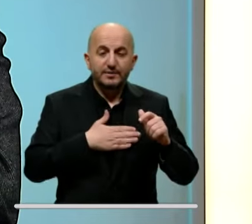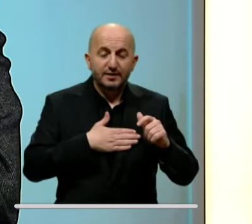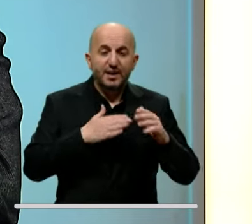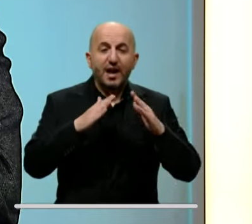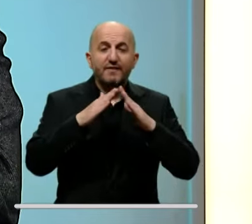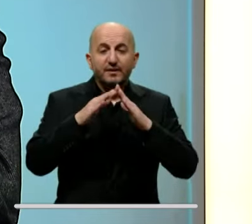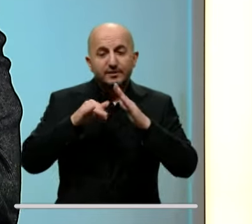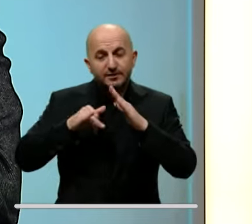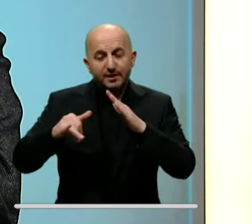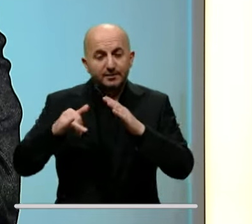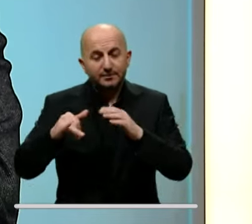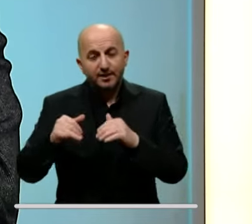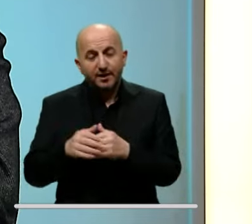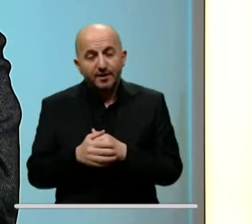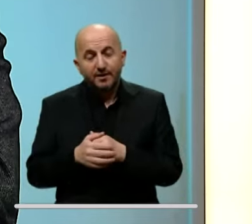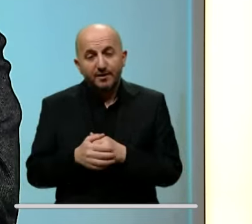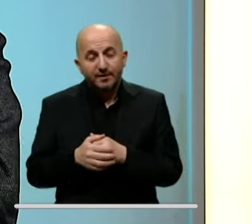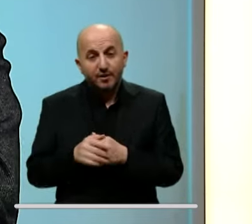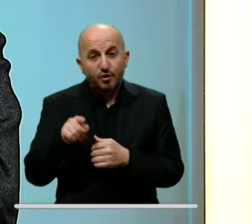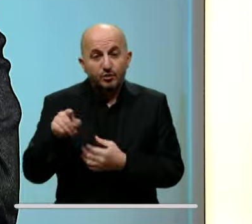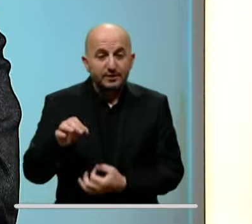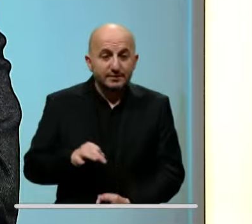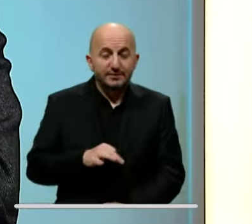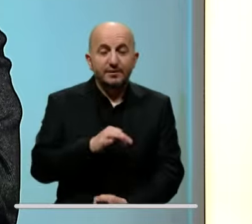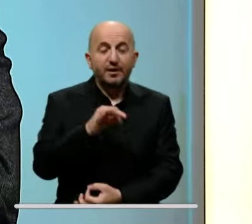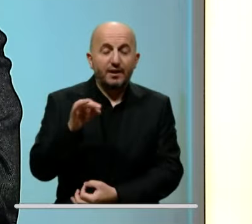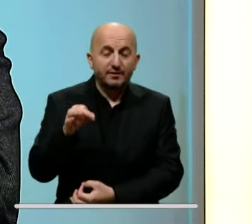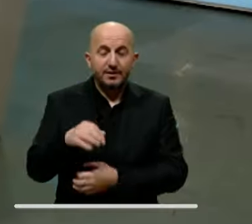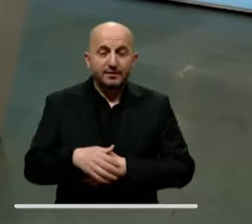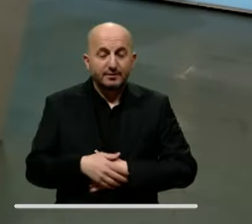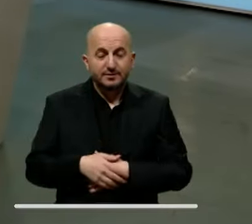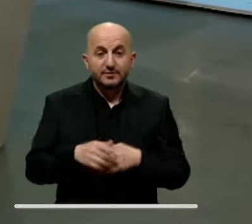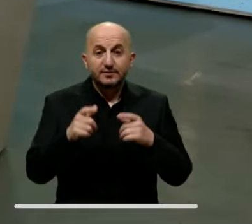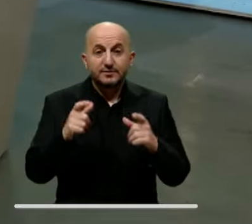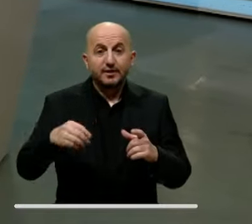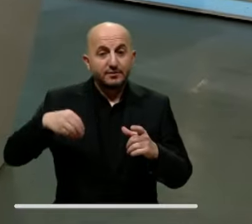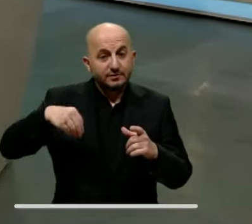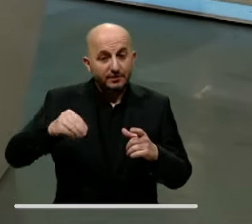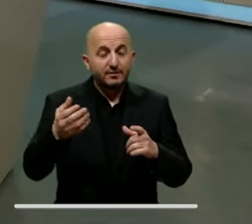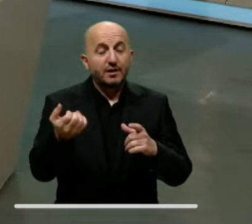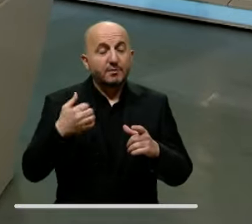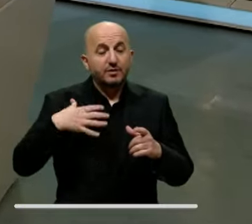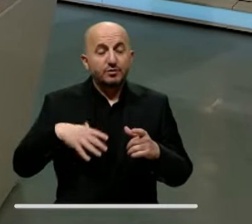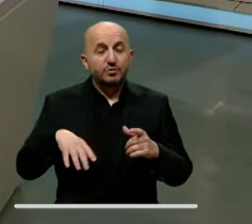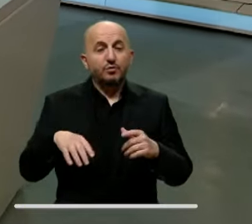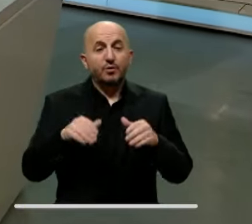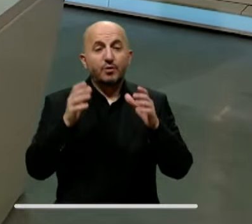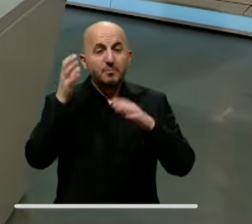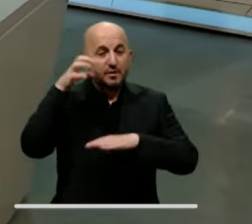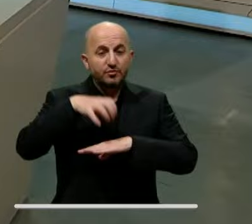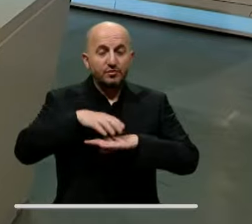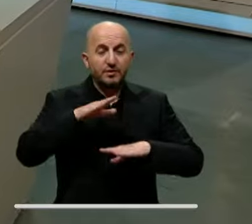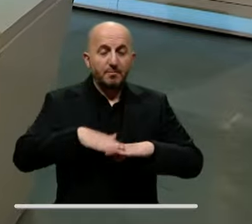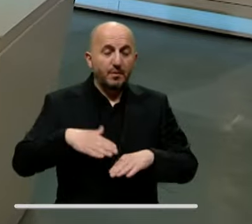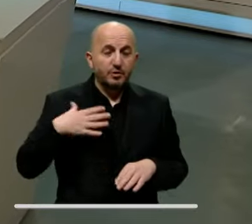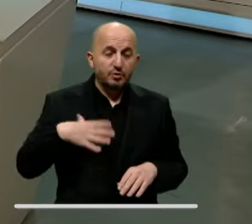yere Eee oradaki insanlardan da Eee yerlerini satın almak istiyor ve orayı Mescit yapmak istiyor